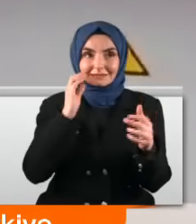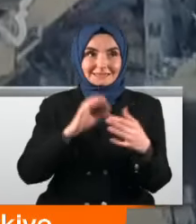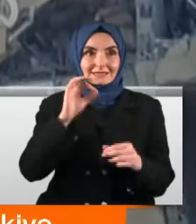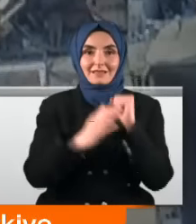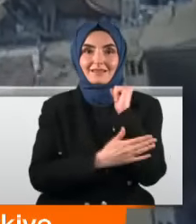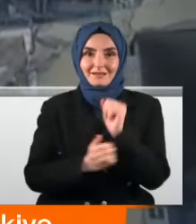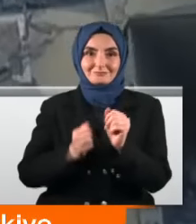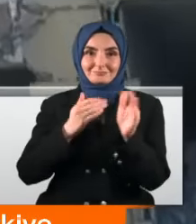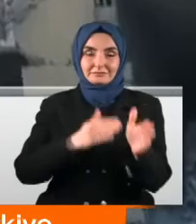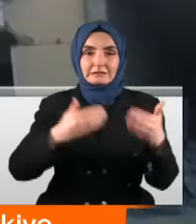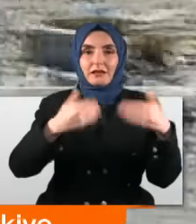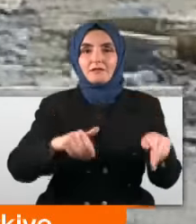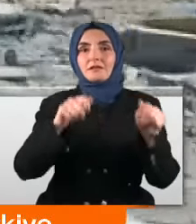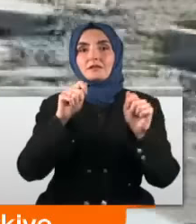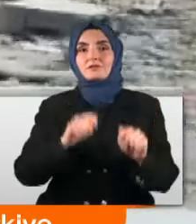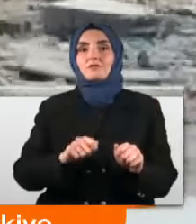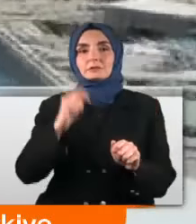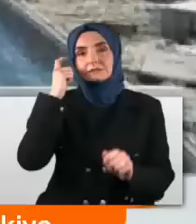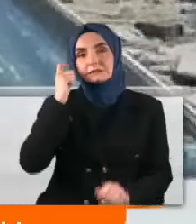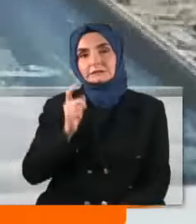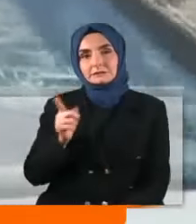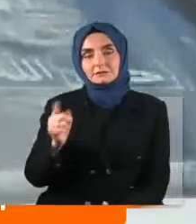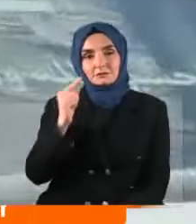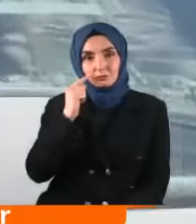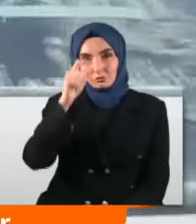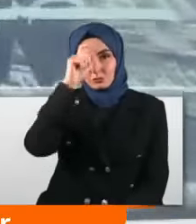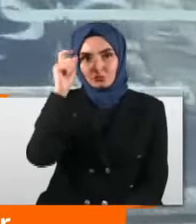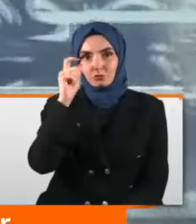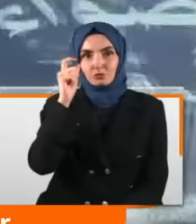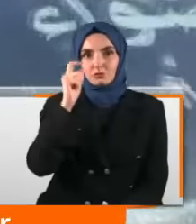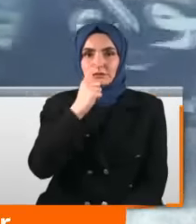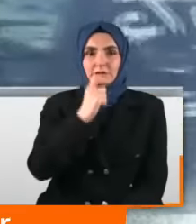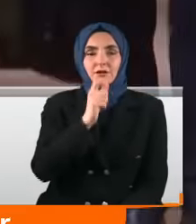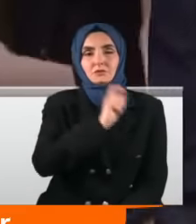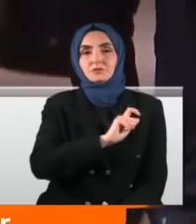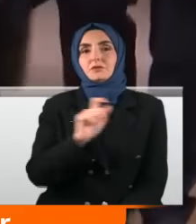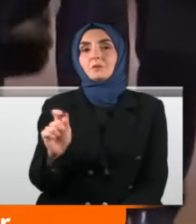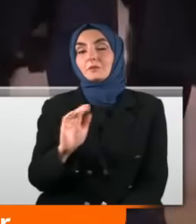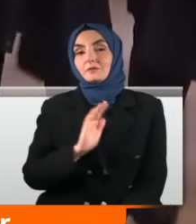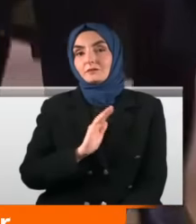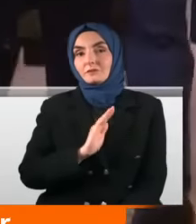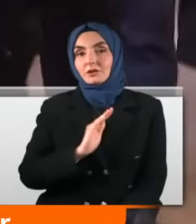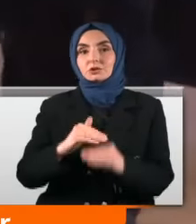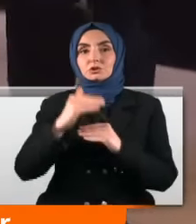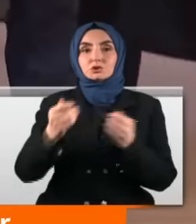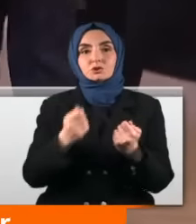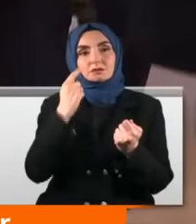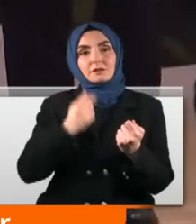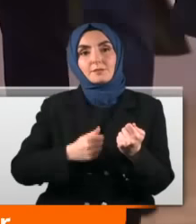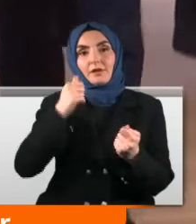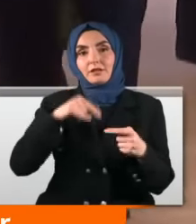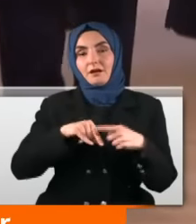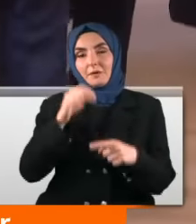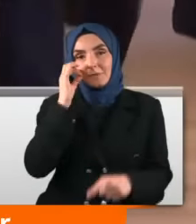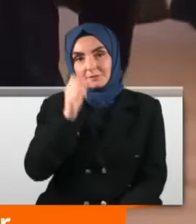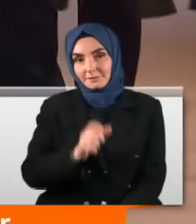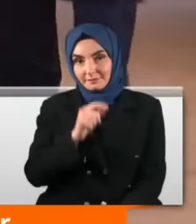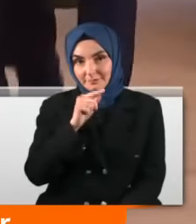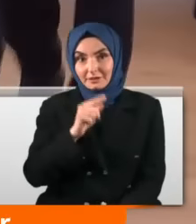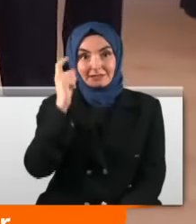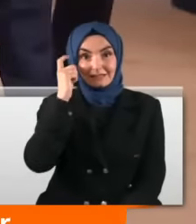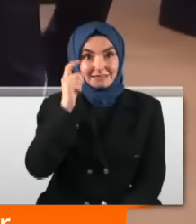engelleyen işgalci İsrail'e Türkiye'den tokat niteliğinde bir yanıt verildi. Dışişleri Bakanı Hakan Fidan, İsrail'e